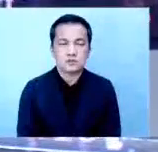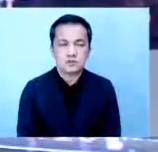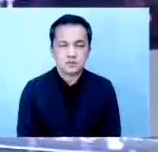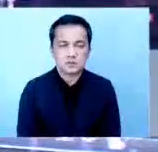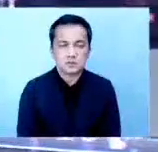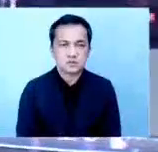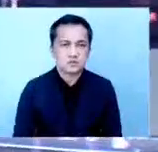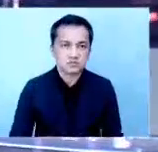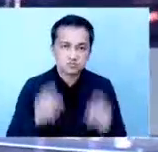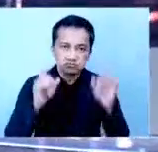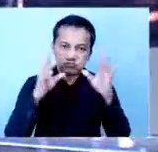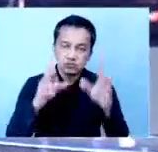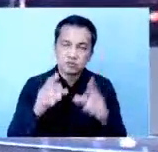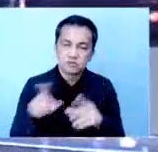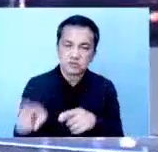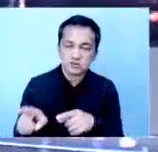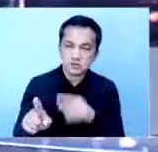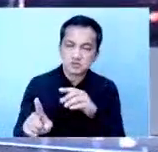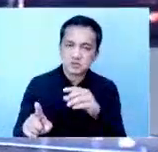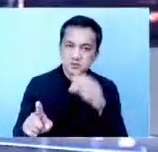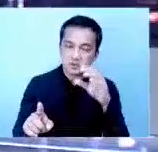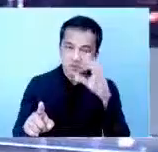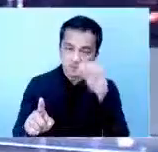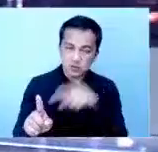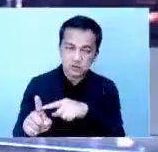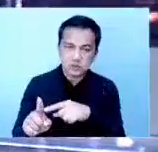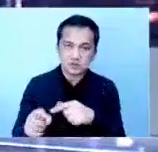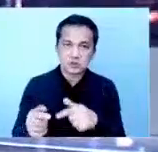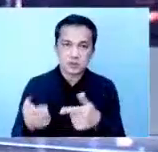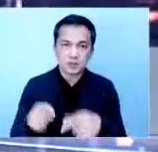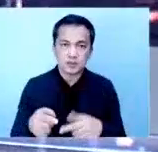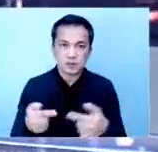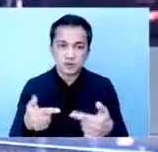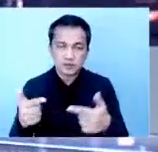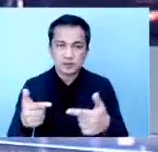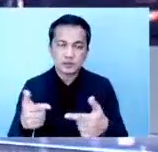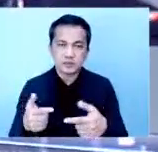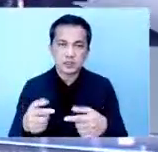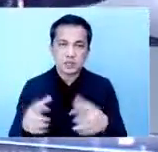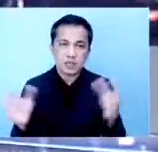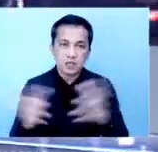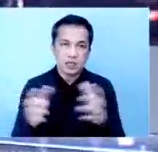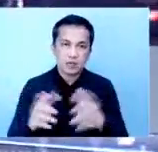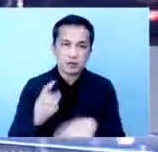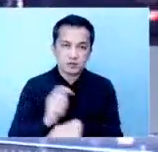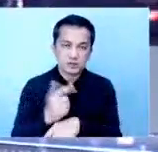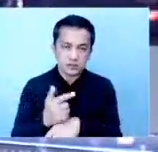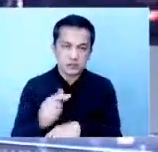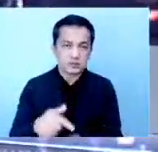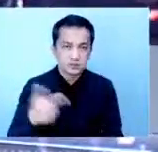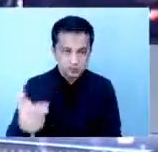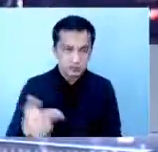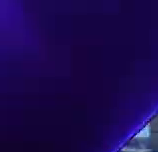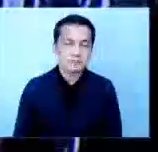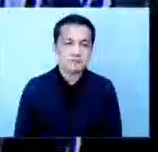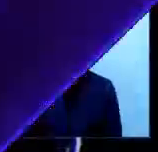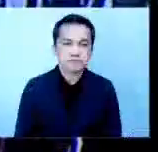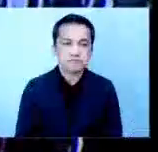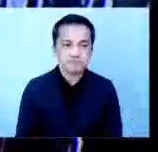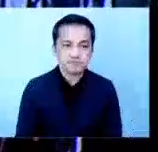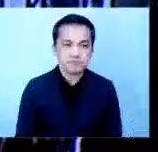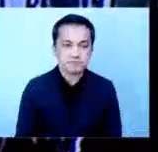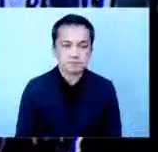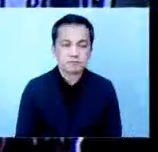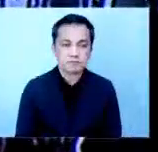Critical ang isang lalaki nang mauwi sa pamamaril ang Rambulan sa Taguig. Nasa frontline na balitang yan si Faith Del Mundo, exclusive.